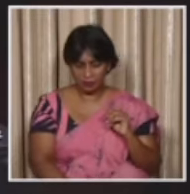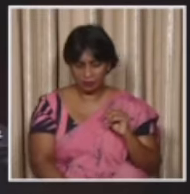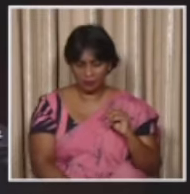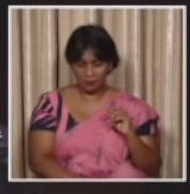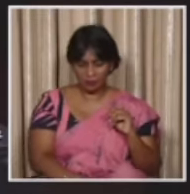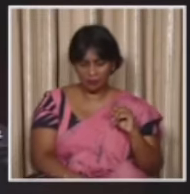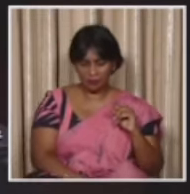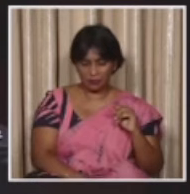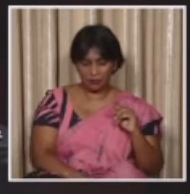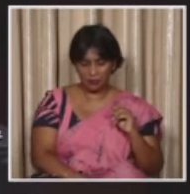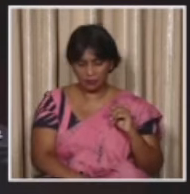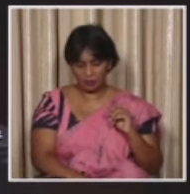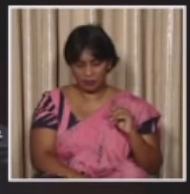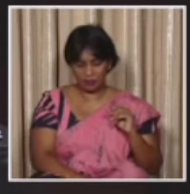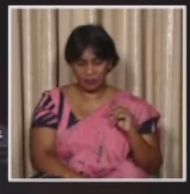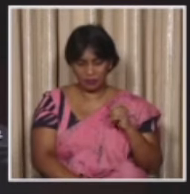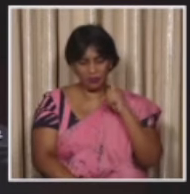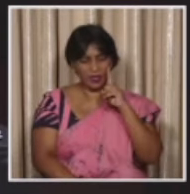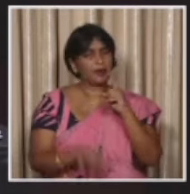එක ප්‍රශ්නයක් අපි අහන්නට ඕන.